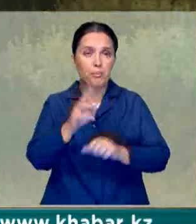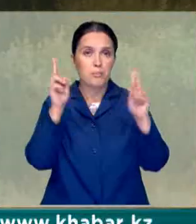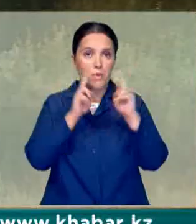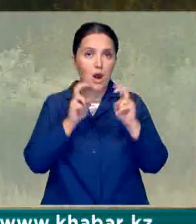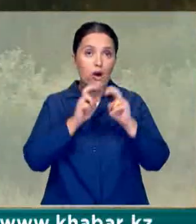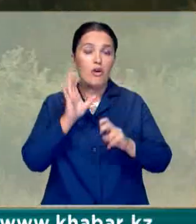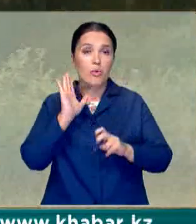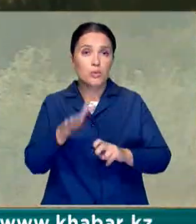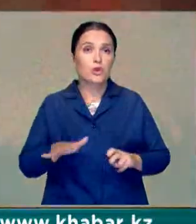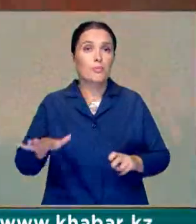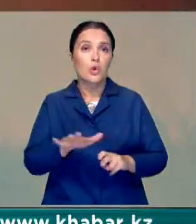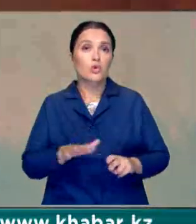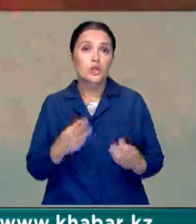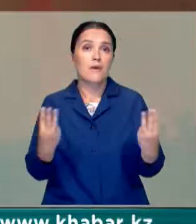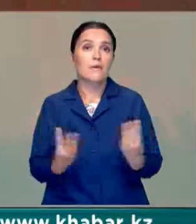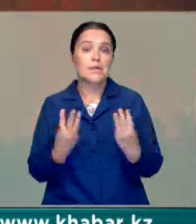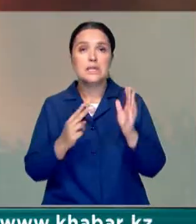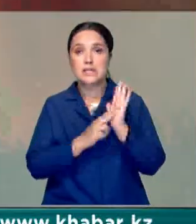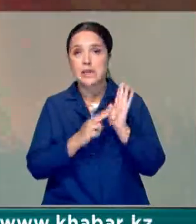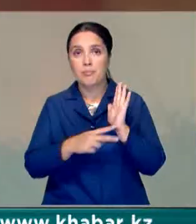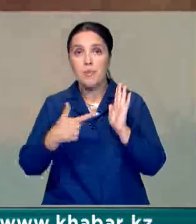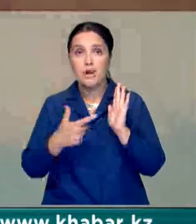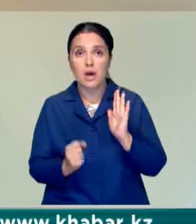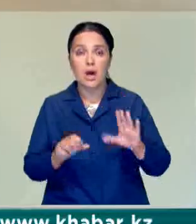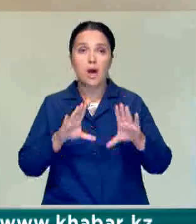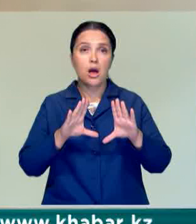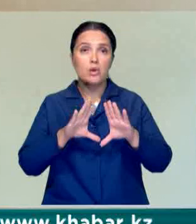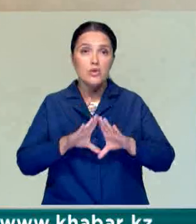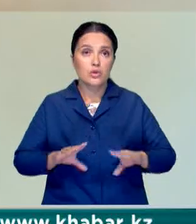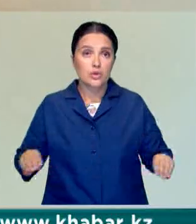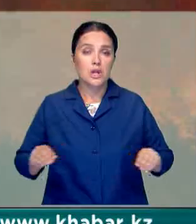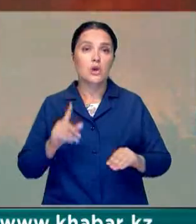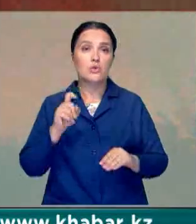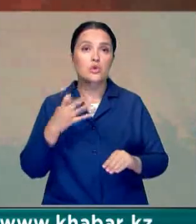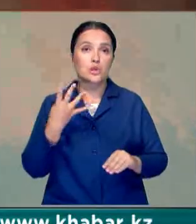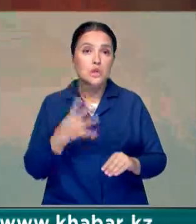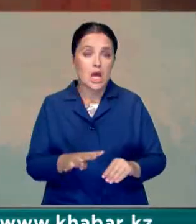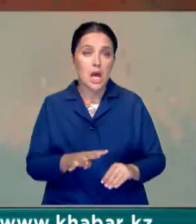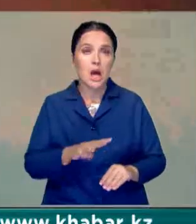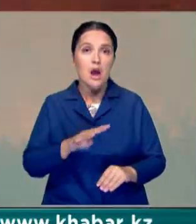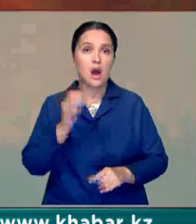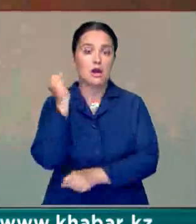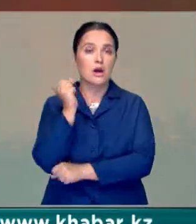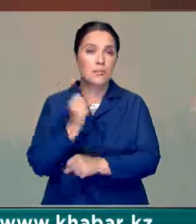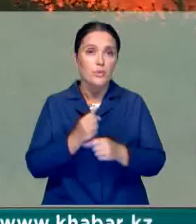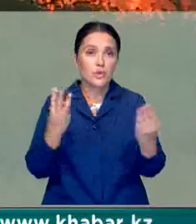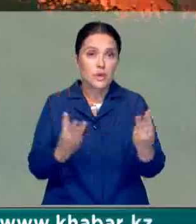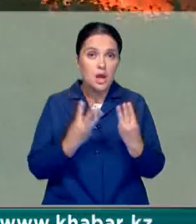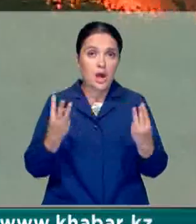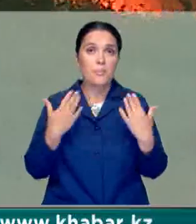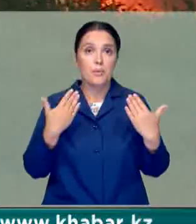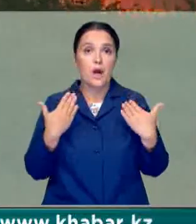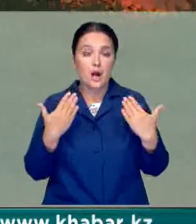территории. Предварительная площадь возгорания 70 гектаров. Огонь тушит свыше 140 спасателей, работников